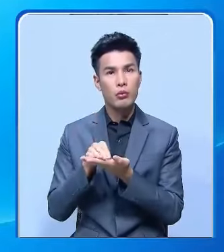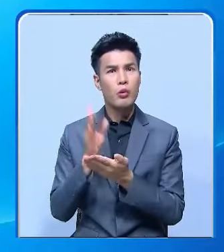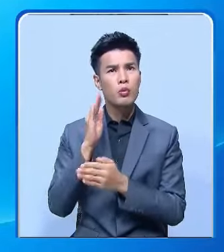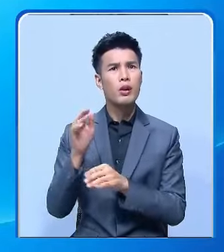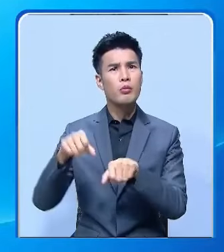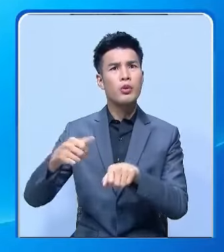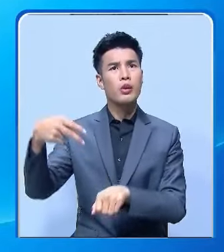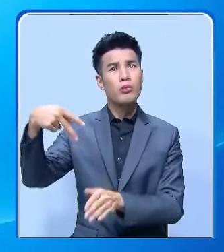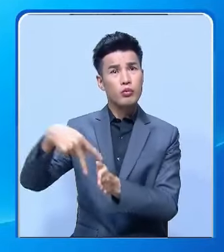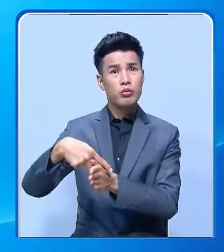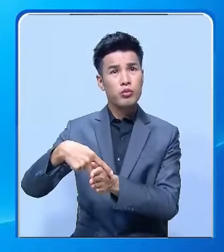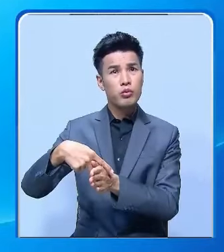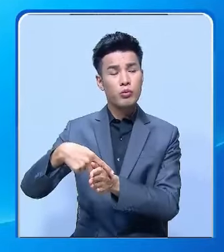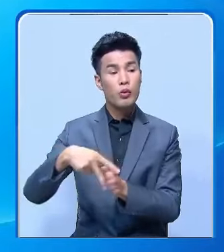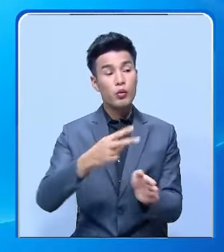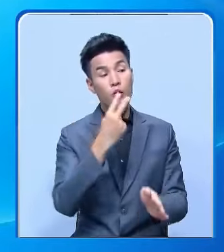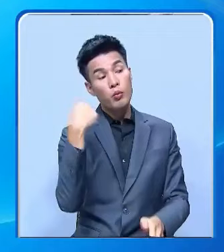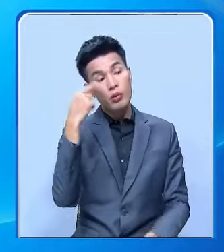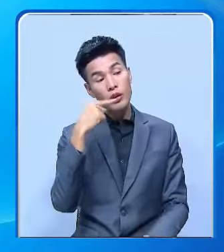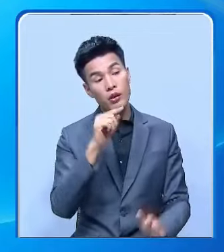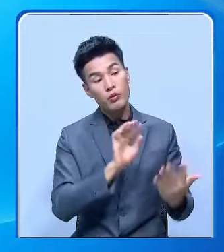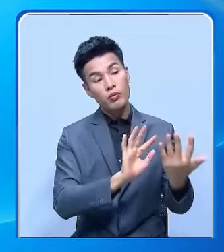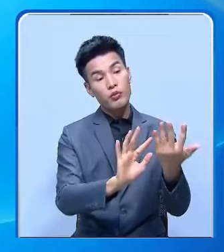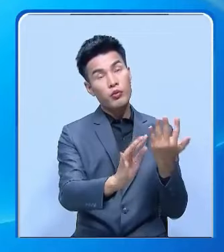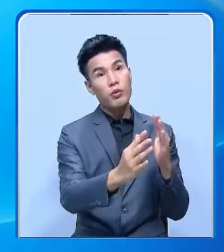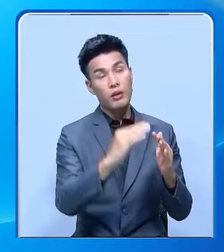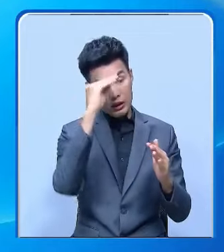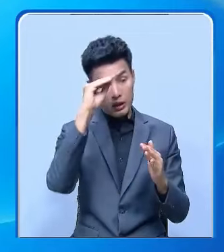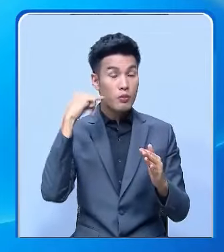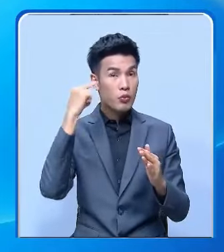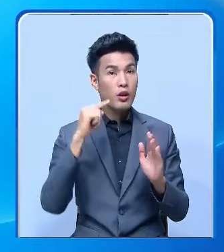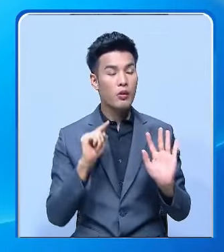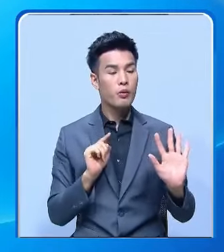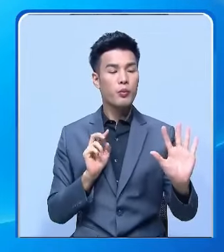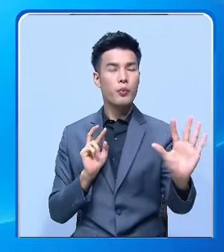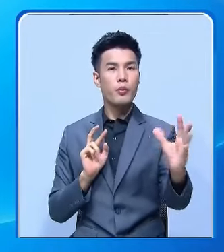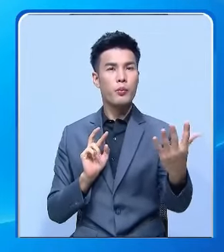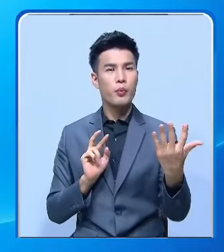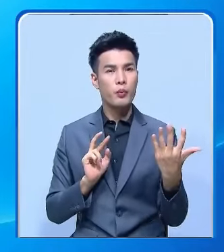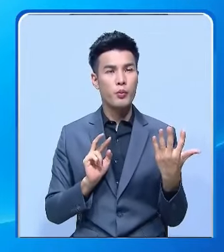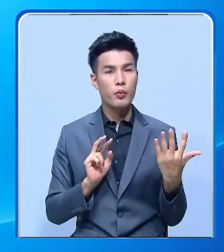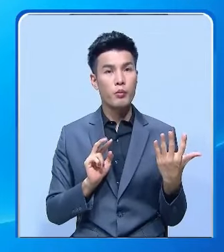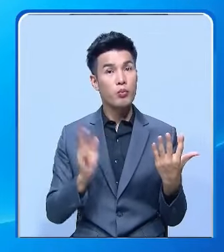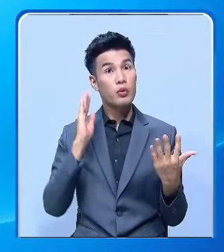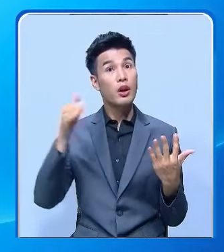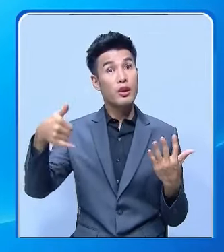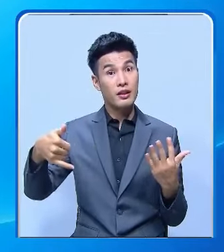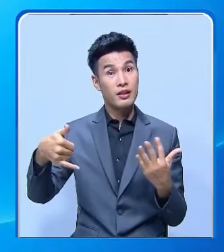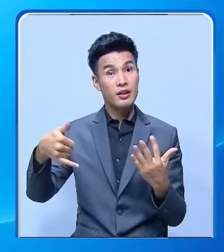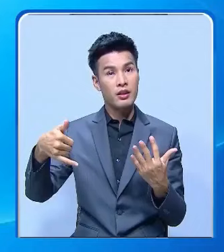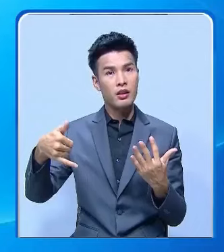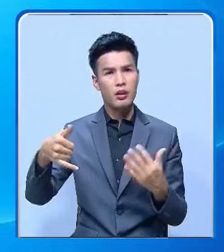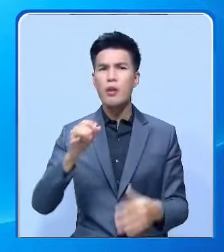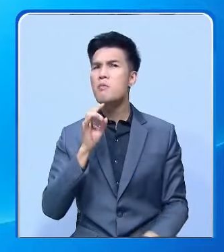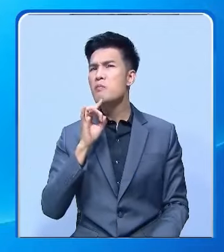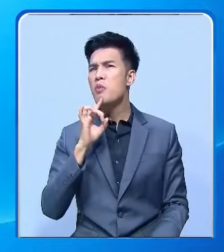รถจักรยานยนต์มองดูนักเรียนหญิงที่น้องนักเรียนหญิงก็เดินผ่านไปผ่านมาแต่ที่มันผิดสังเกตคือชายคนนี้กำลังอนาจ